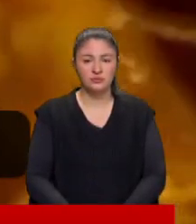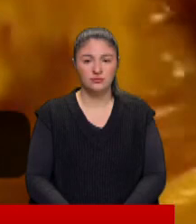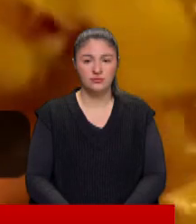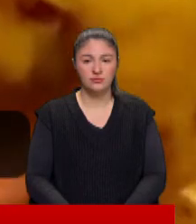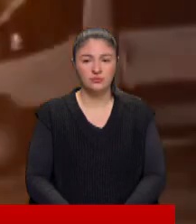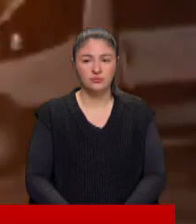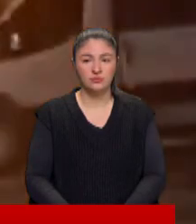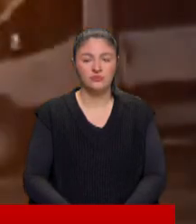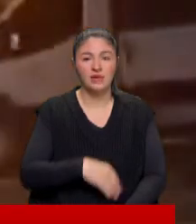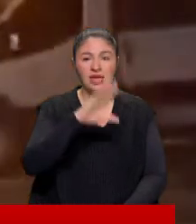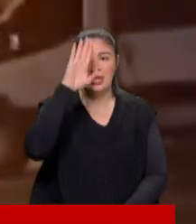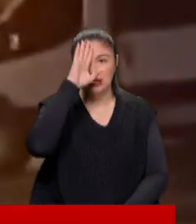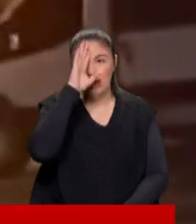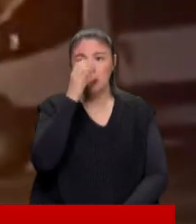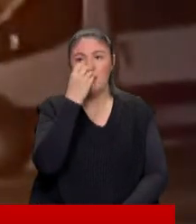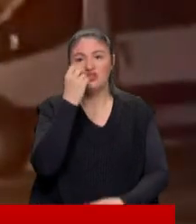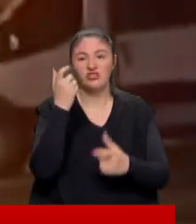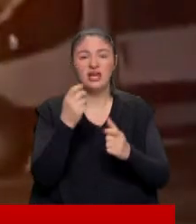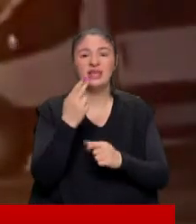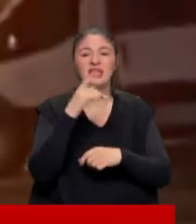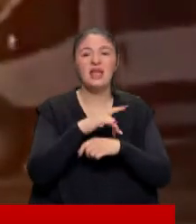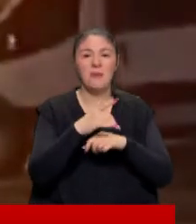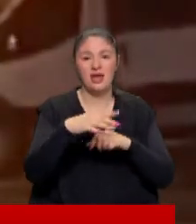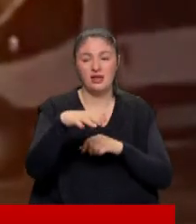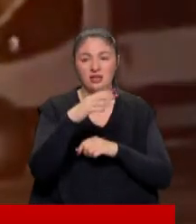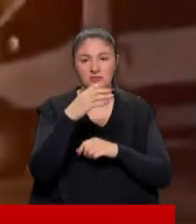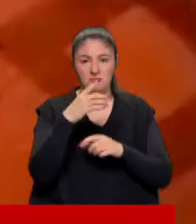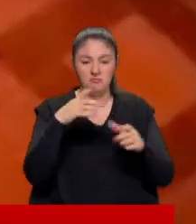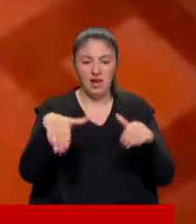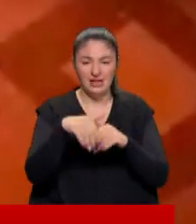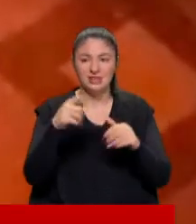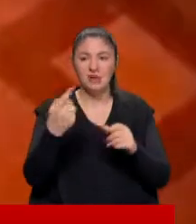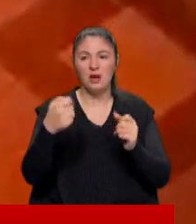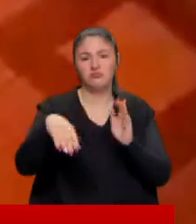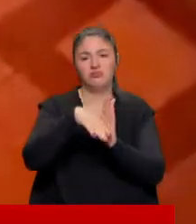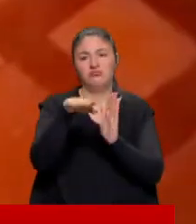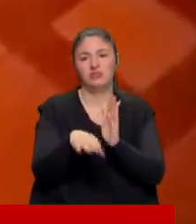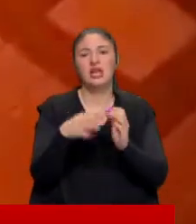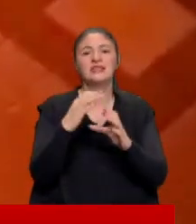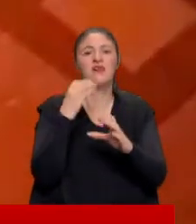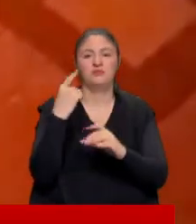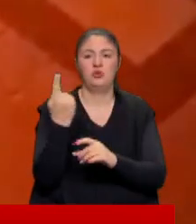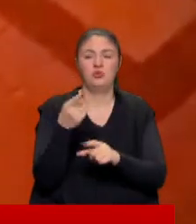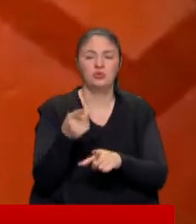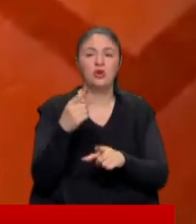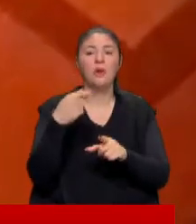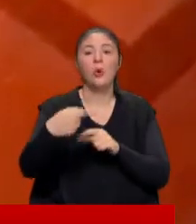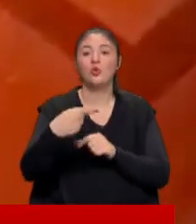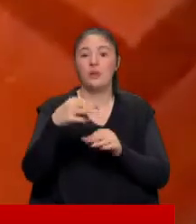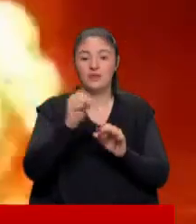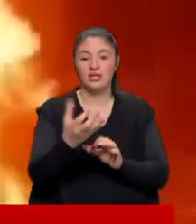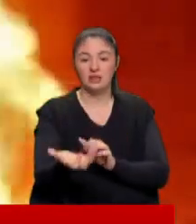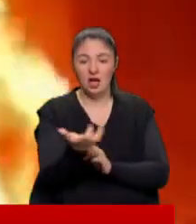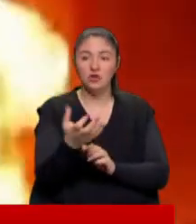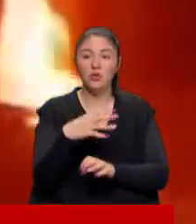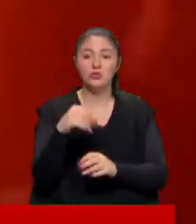koru ya Rabbim. İstanbul Bahçeşehir Yeşiltepe Mahallesi'nde park halindeki servis aracı alev alev yandı. Motor kısmında başlayan